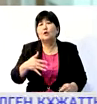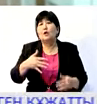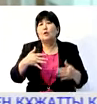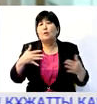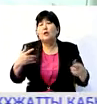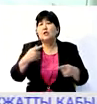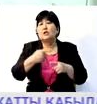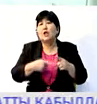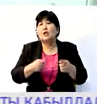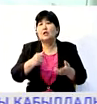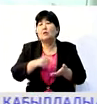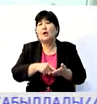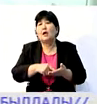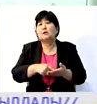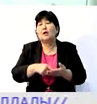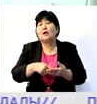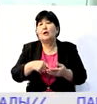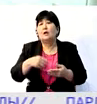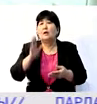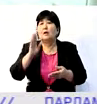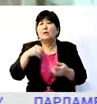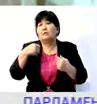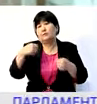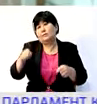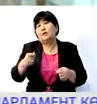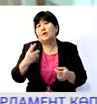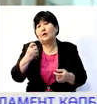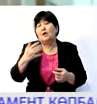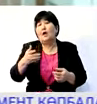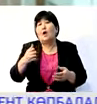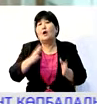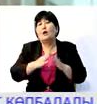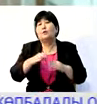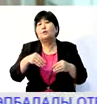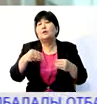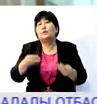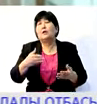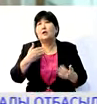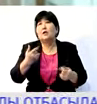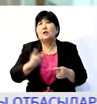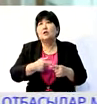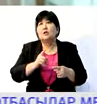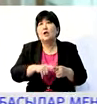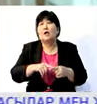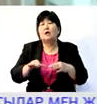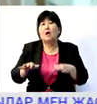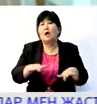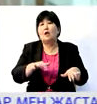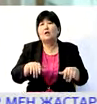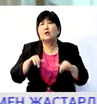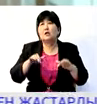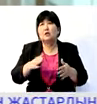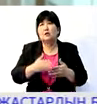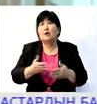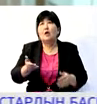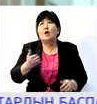жарты бағасына берілді, енді алып кетті. Шөпті бере алмағасын, енді жаңағыдай әрекеттерге жасап жатыр.